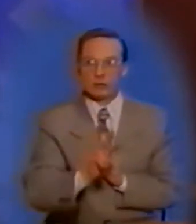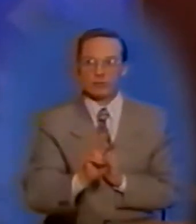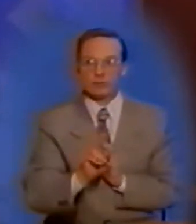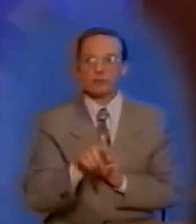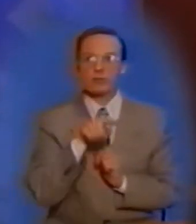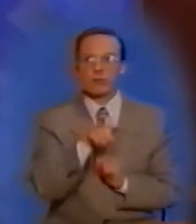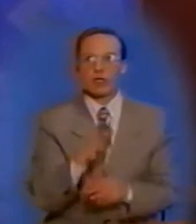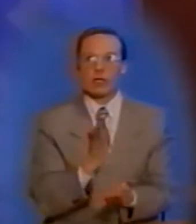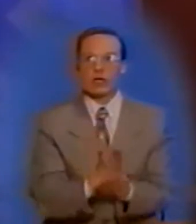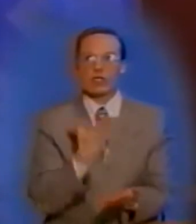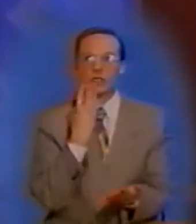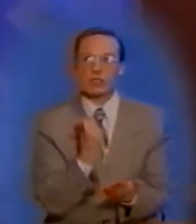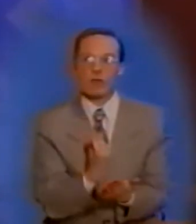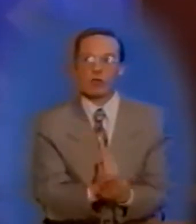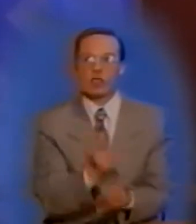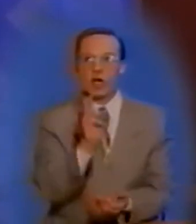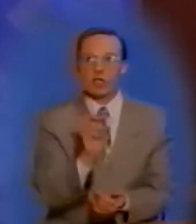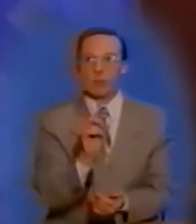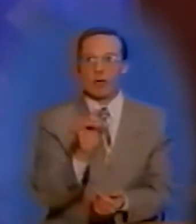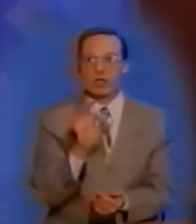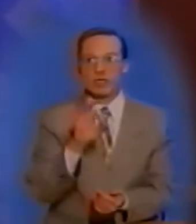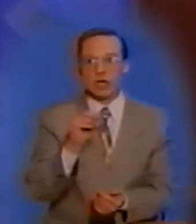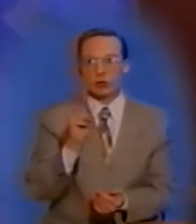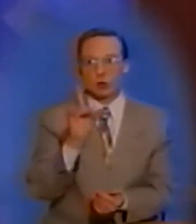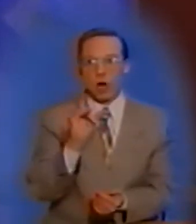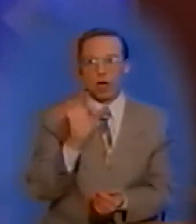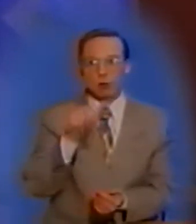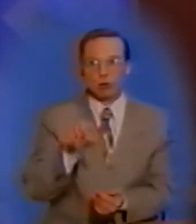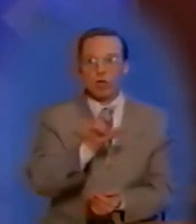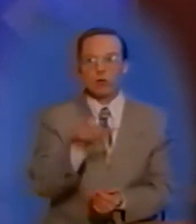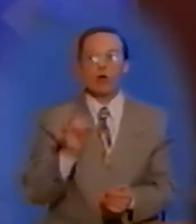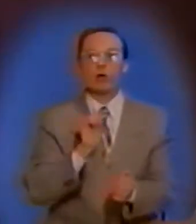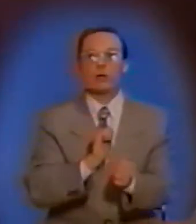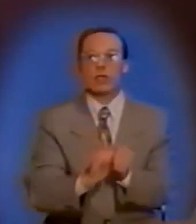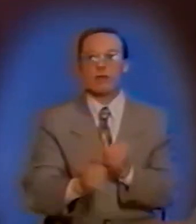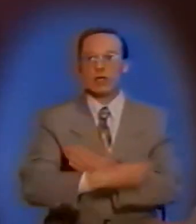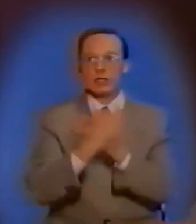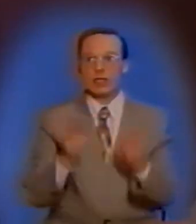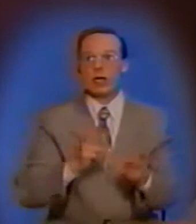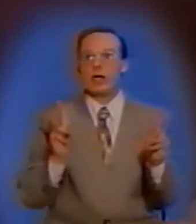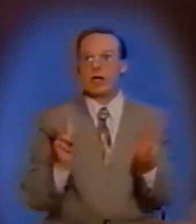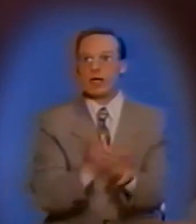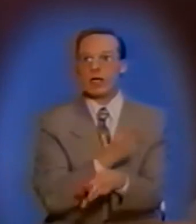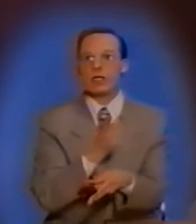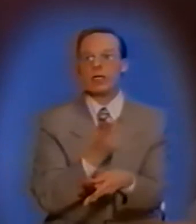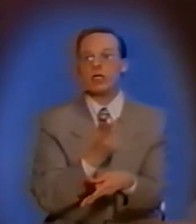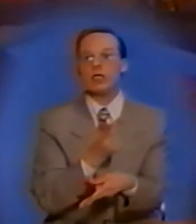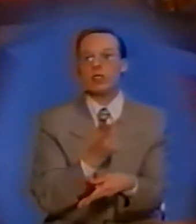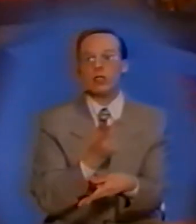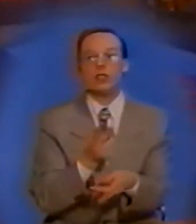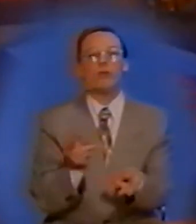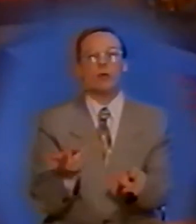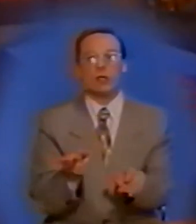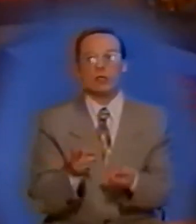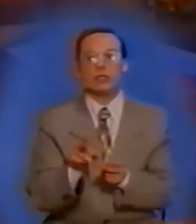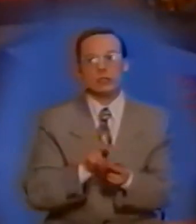tai yra savotiškai hiperseksualų žmonės, kuriems kiekvieną dieną reikalingi santykiai. Būtent, nes seksas pagrindinės dalykas